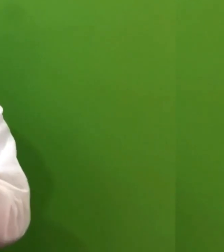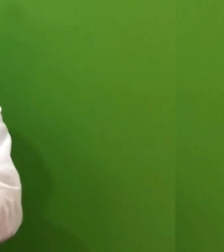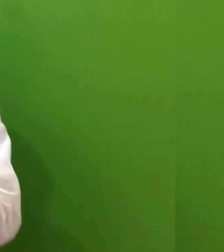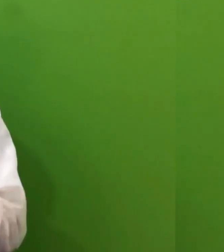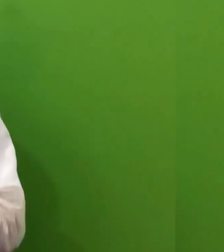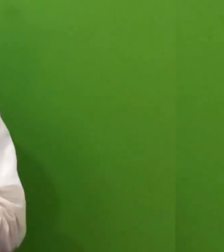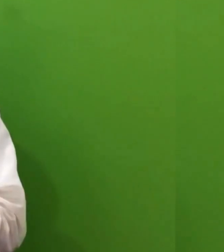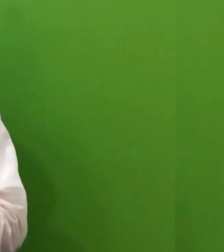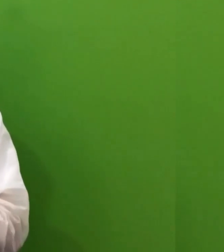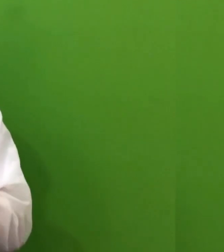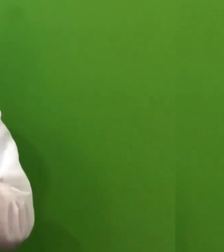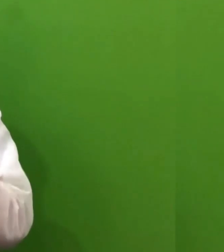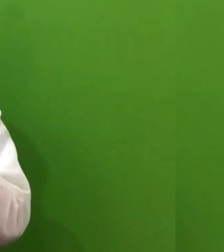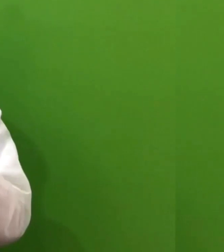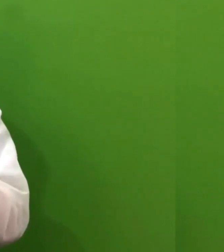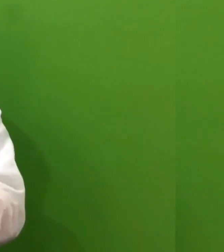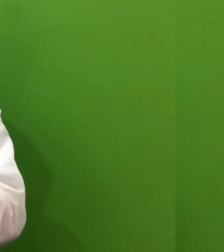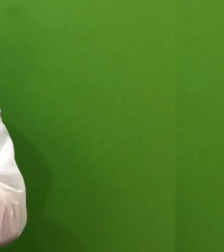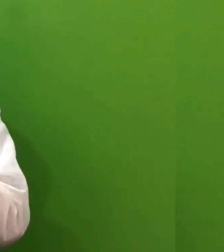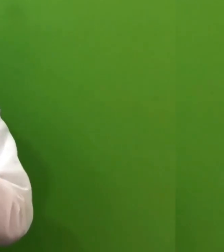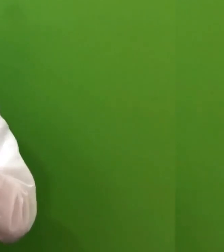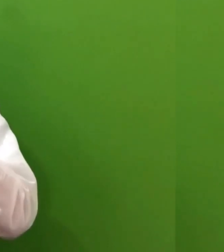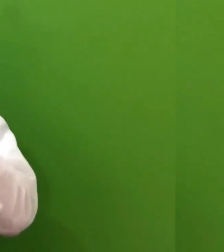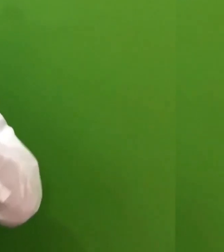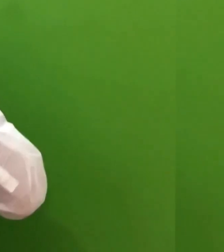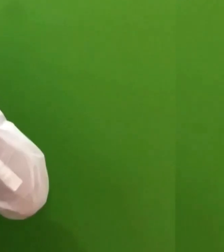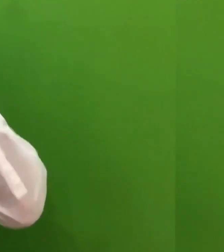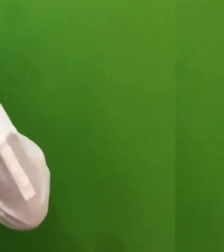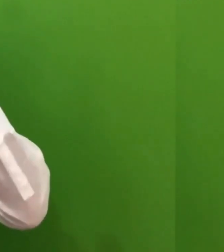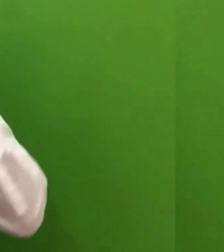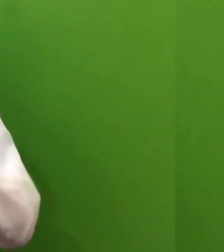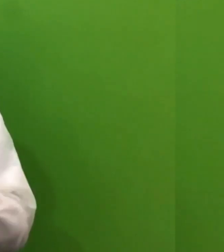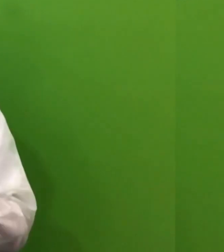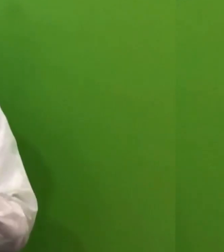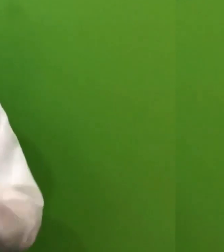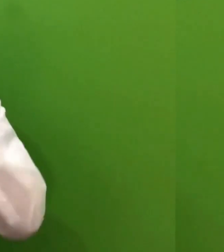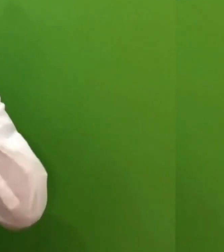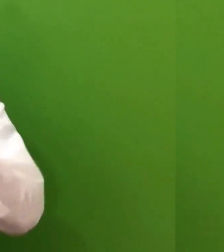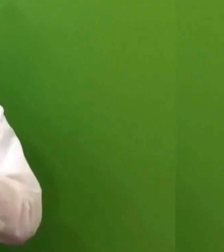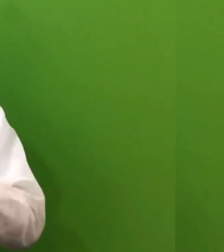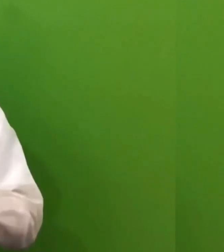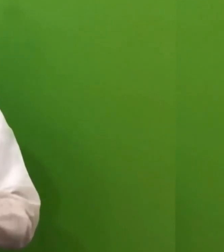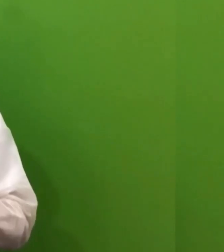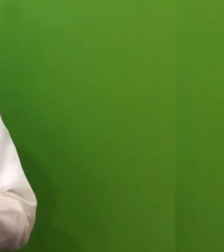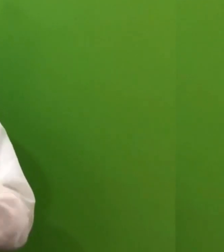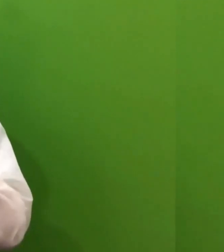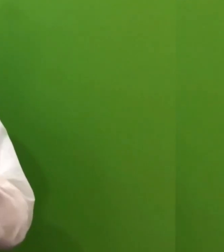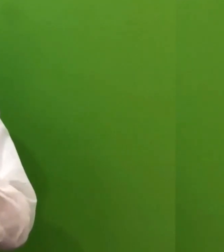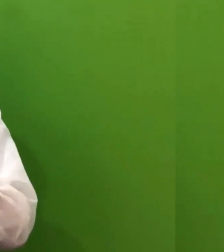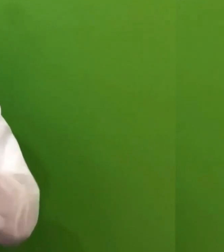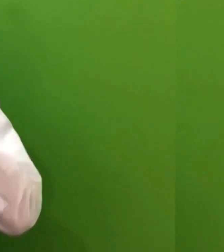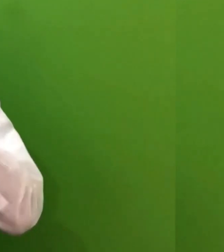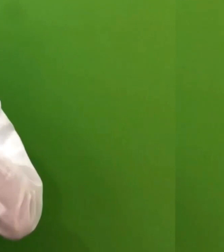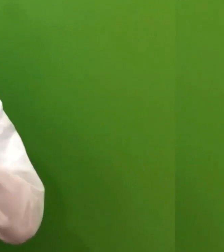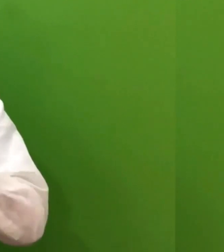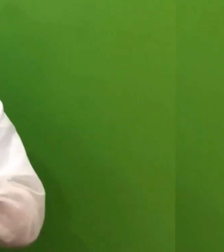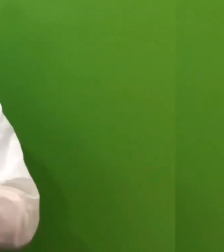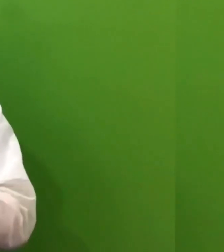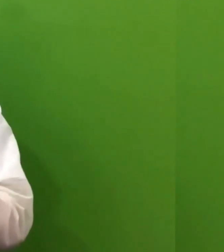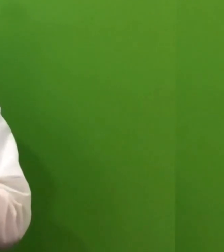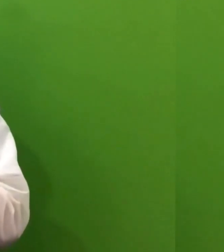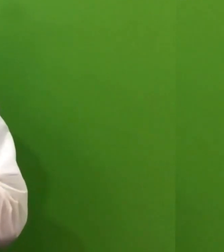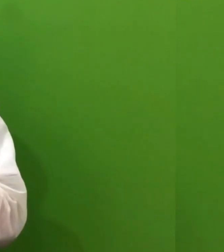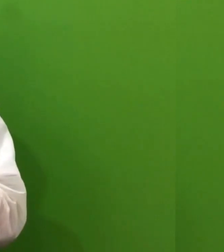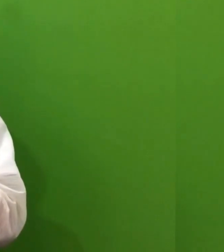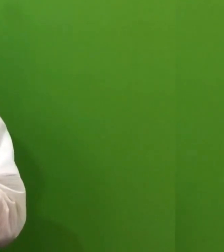말씀을 붙잡았습니다. 예수님께서 열려라 라는 의미로 농인들에게